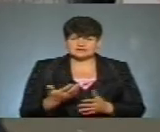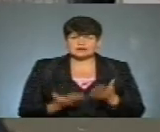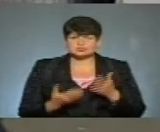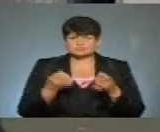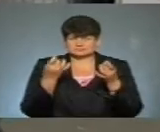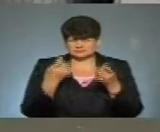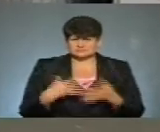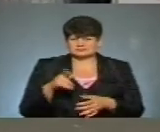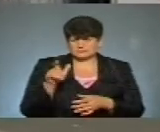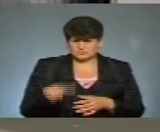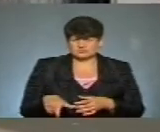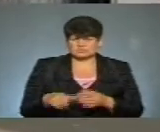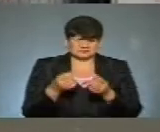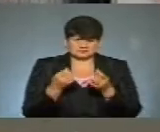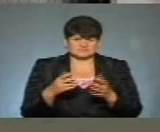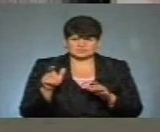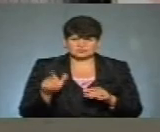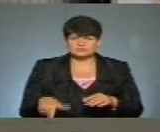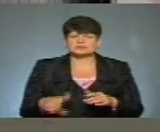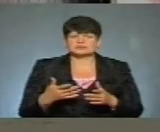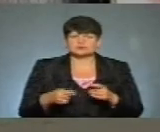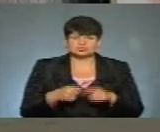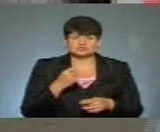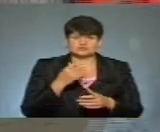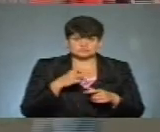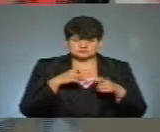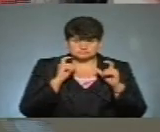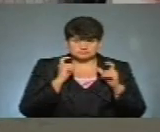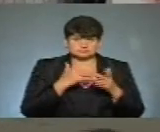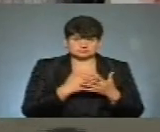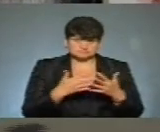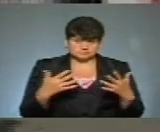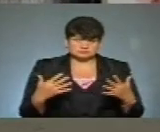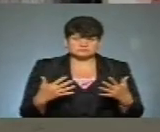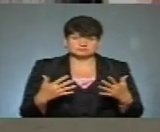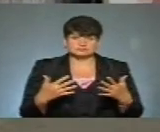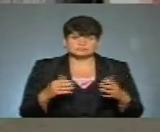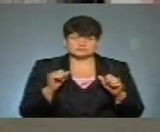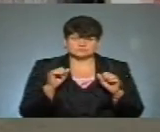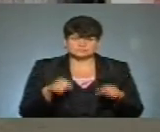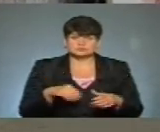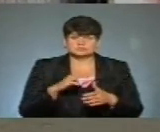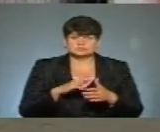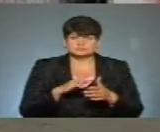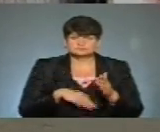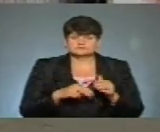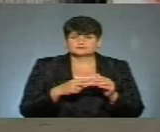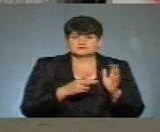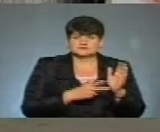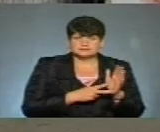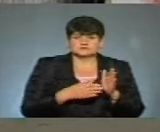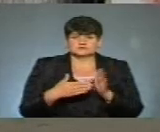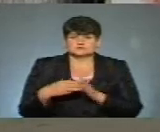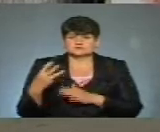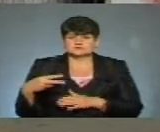покупця, пересічного громадянина, якщо є виявилося його порушення режиму карантину, якщо я не помиляюсь, це від 17 до